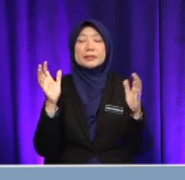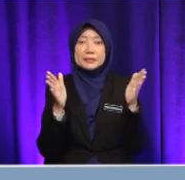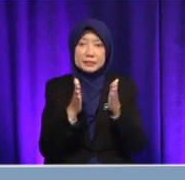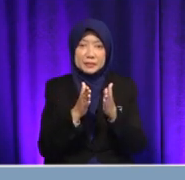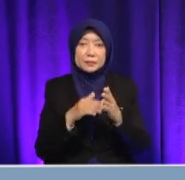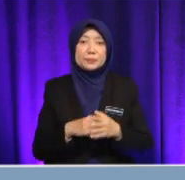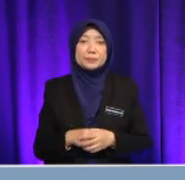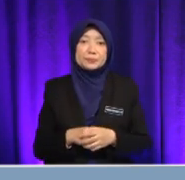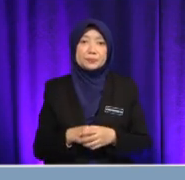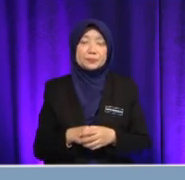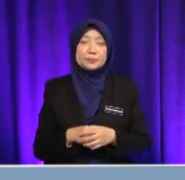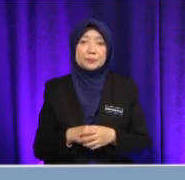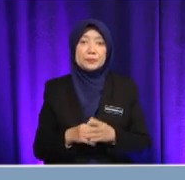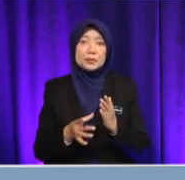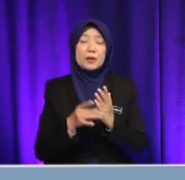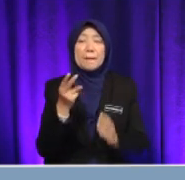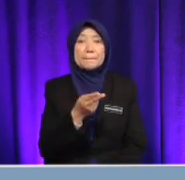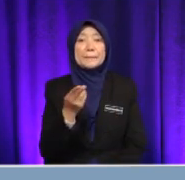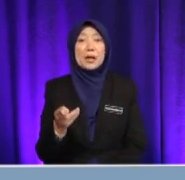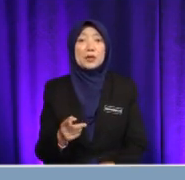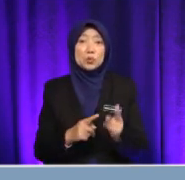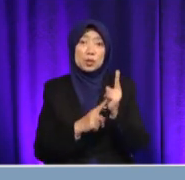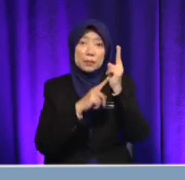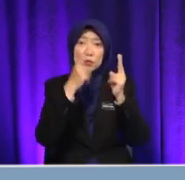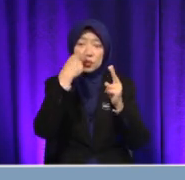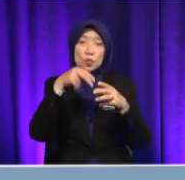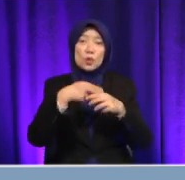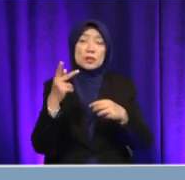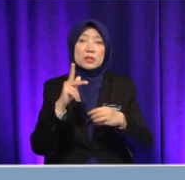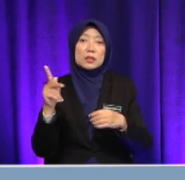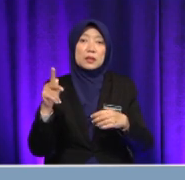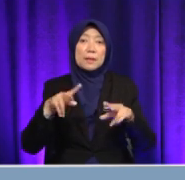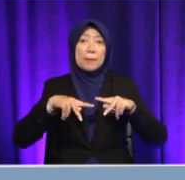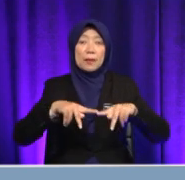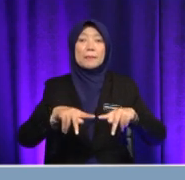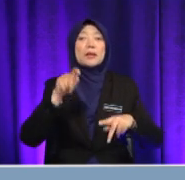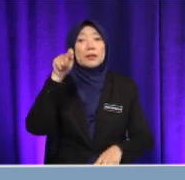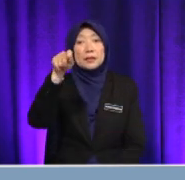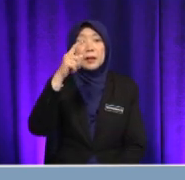ini adalah bahan utama Nah untuk masika papata